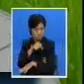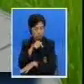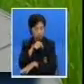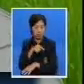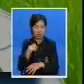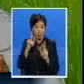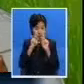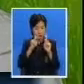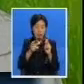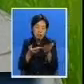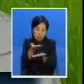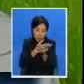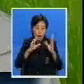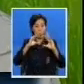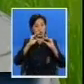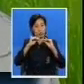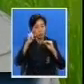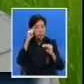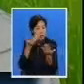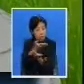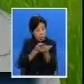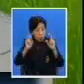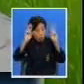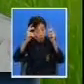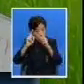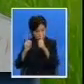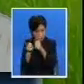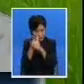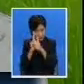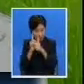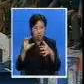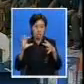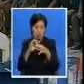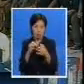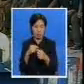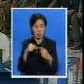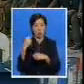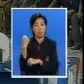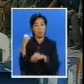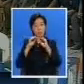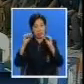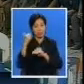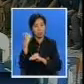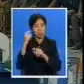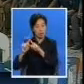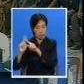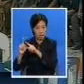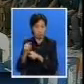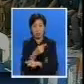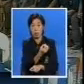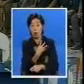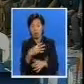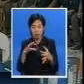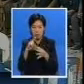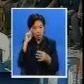จะพิจารณาเรื่องสำคัญก็คือ1มาตรการเรื่องเสถียรภาพนะครับอย่างที่เมื่อสักครู่เนี่ย ก็คือการทำให้ราคาตล